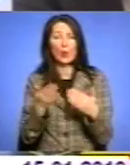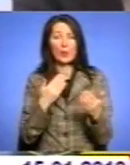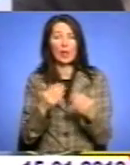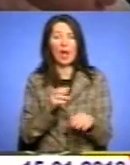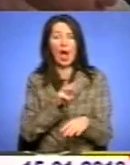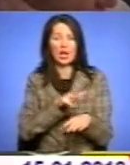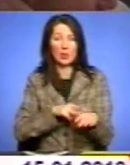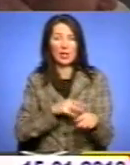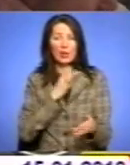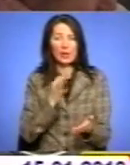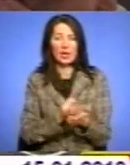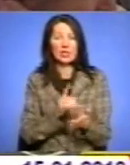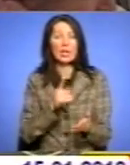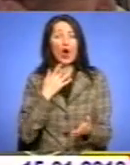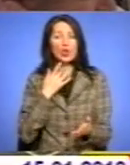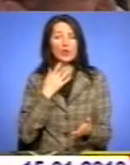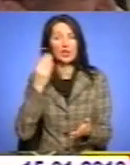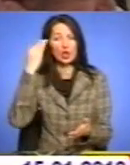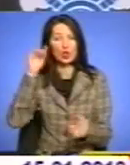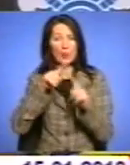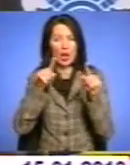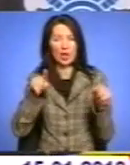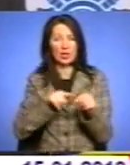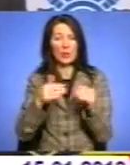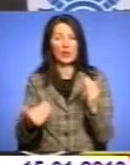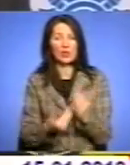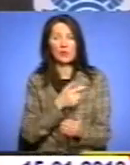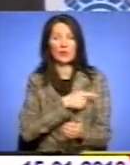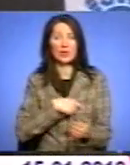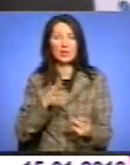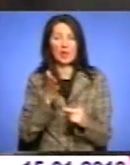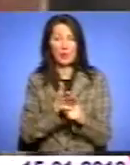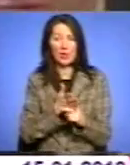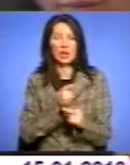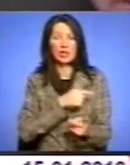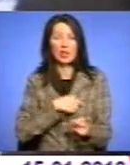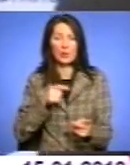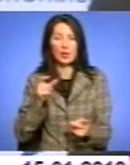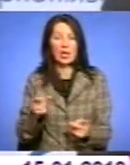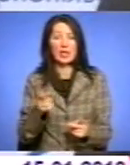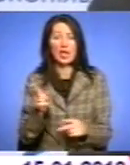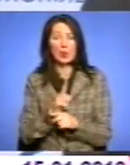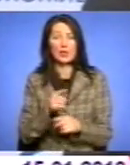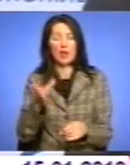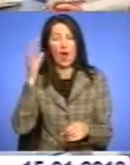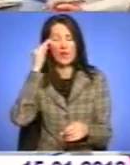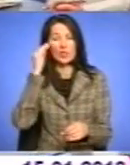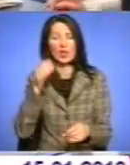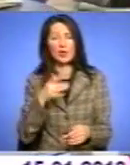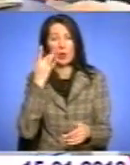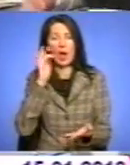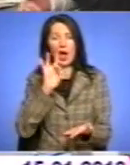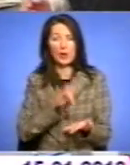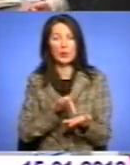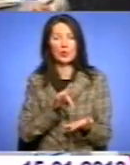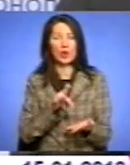за голосування чужими картками. Відновлення депутатських пільг депутати з Тернопільщини вважають ганебним явищем і вже готові з ним